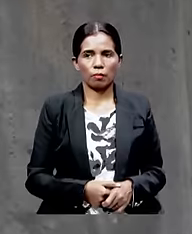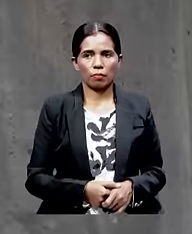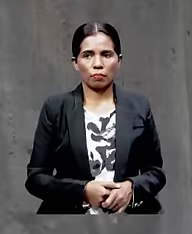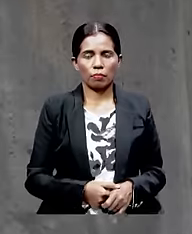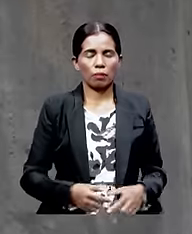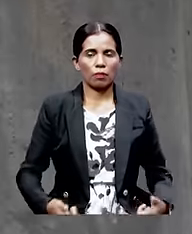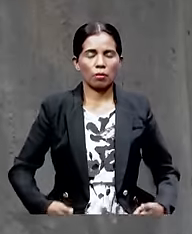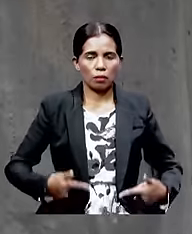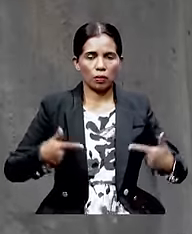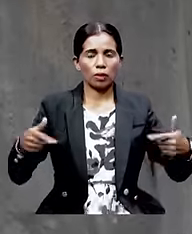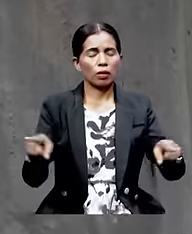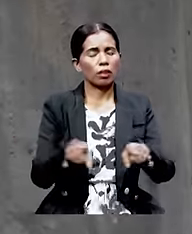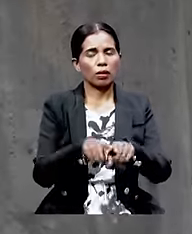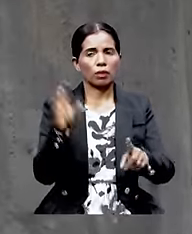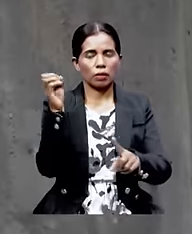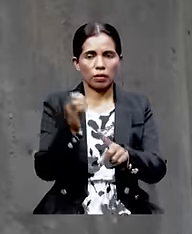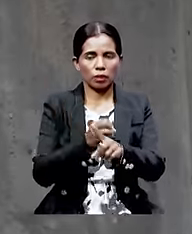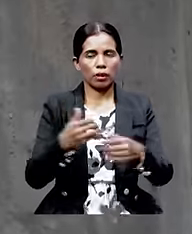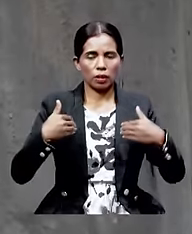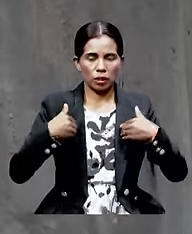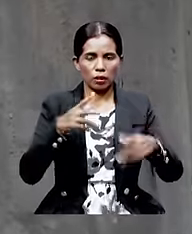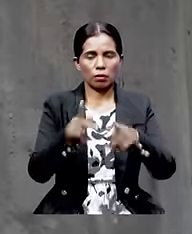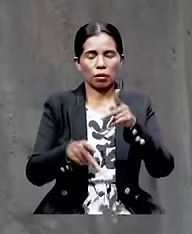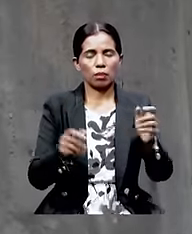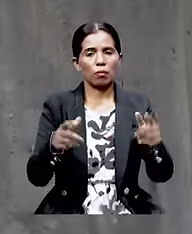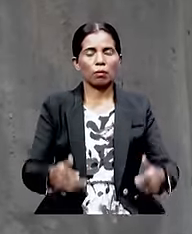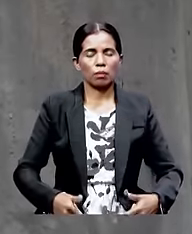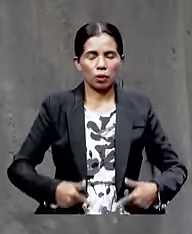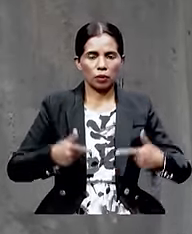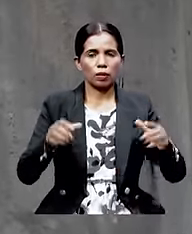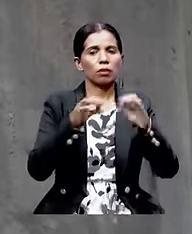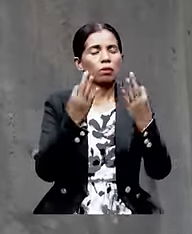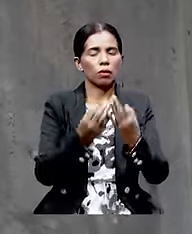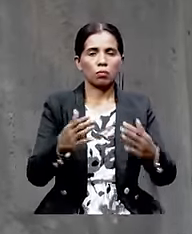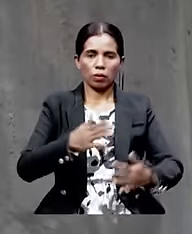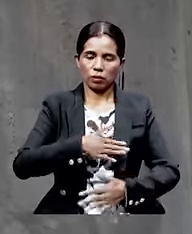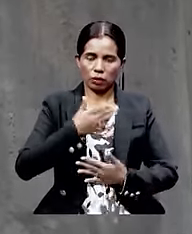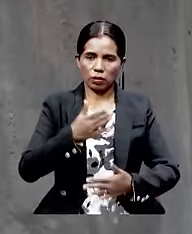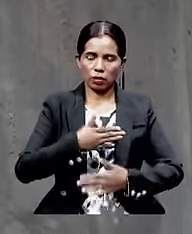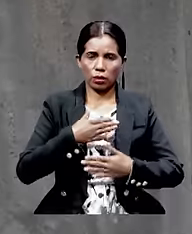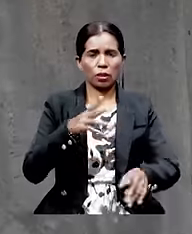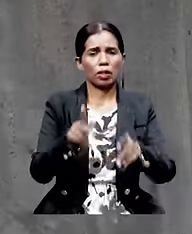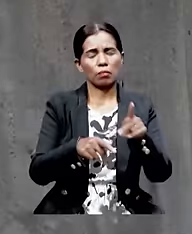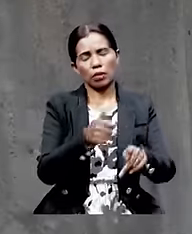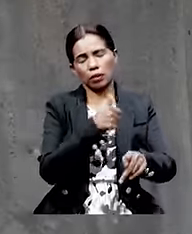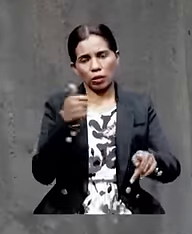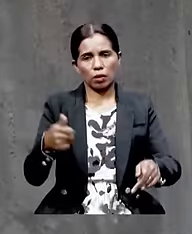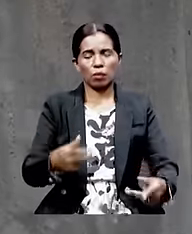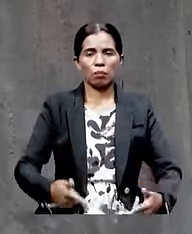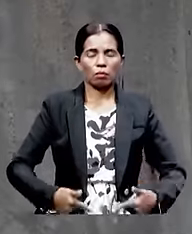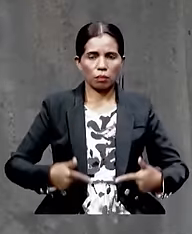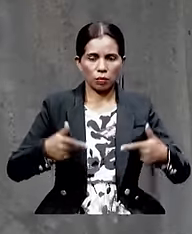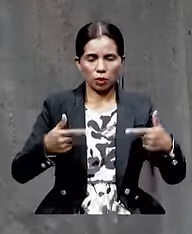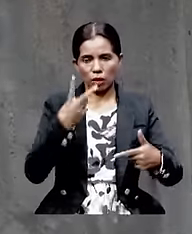Mori sa nisa oportunidade e ema balong mori su familia ne bema contenti. Ia balong fali mori su dihaka tu situasaun